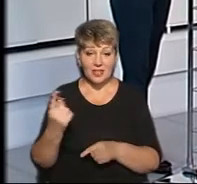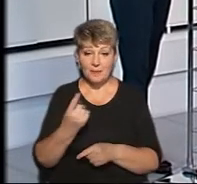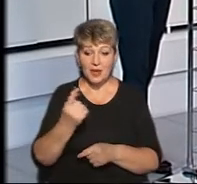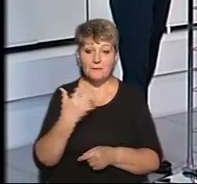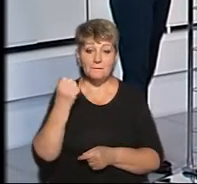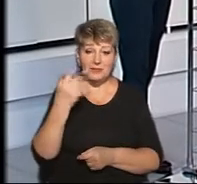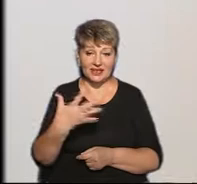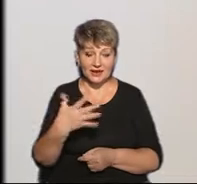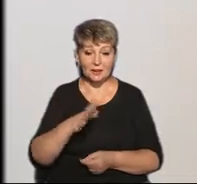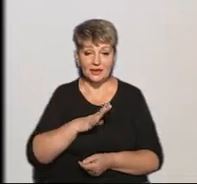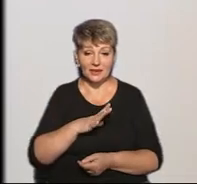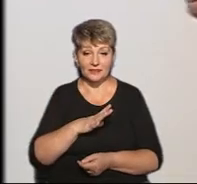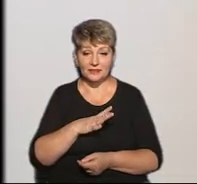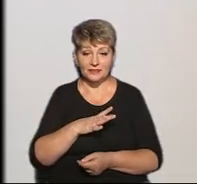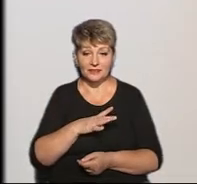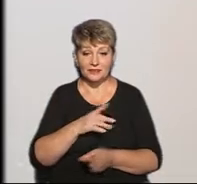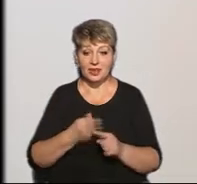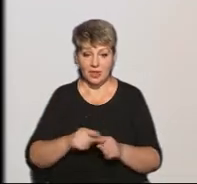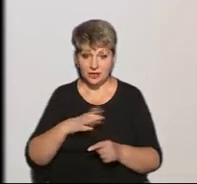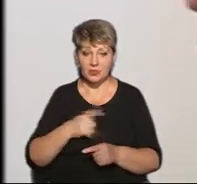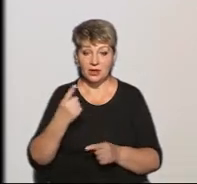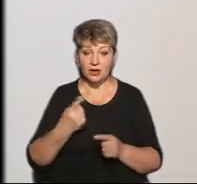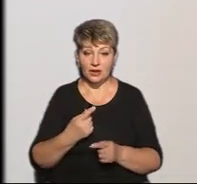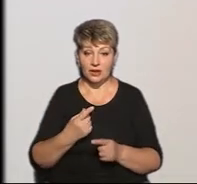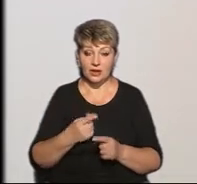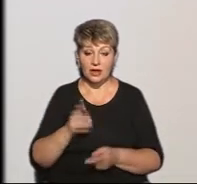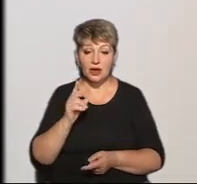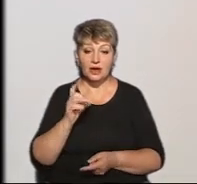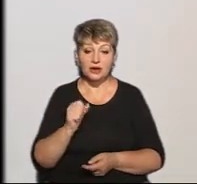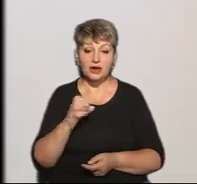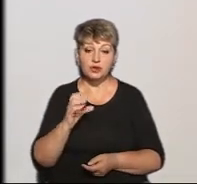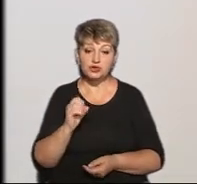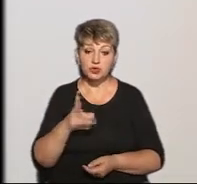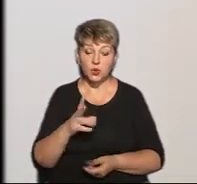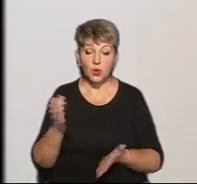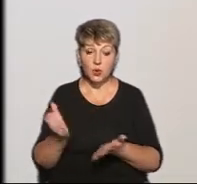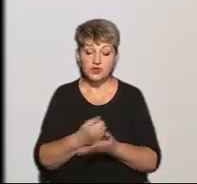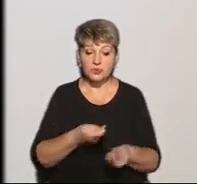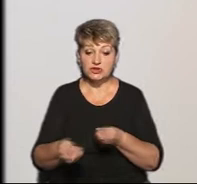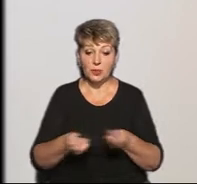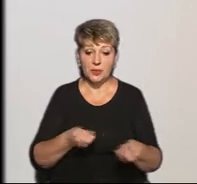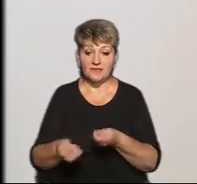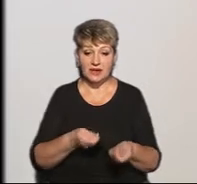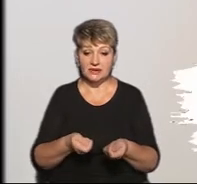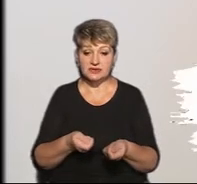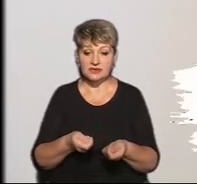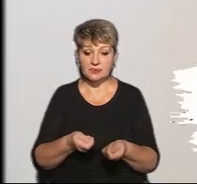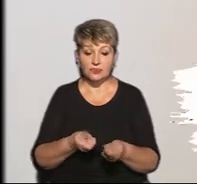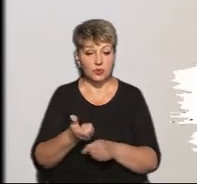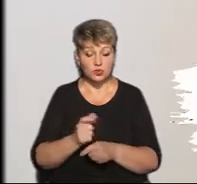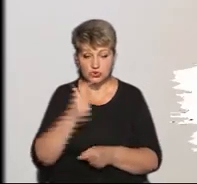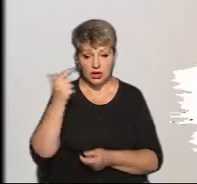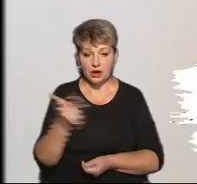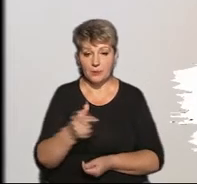була. Це топ-6 був. Да, Віталій Красюк, успішний управлінець. Дуже